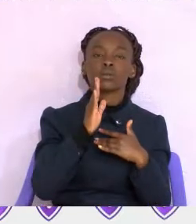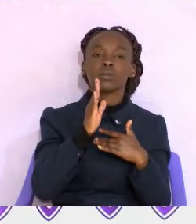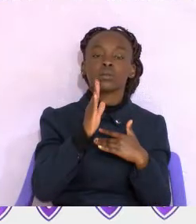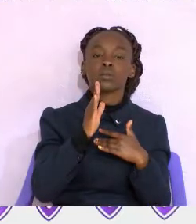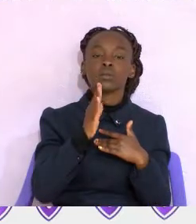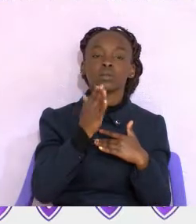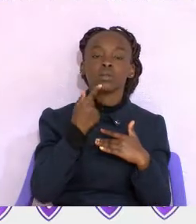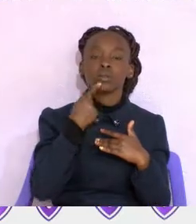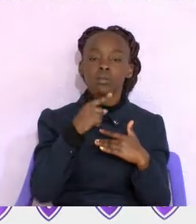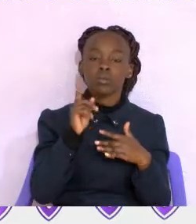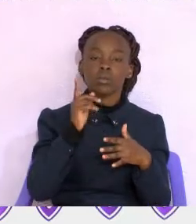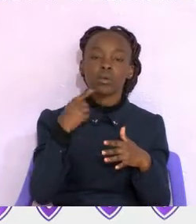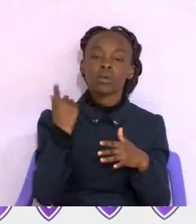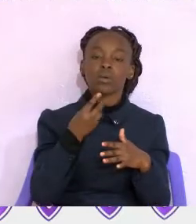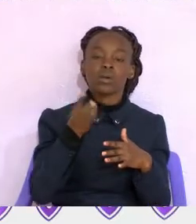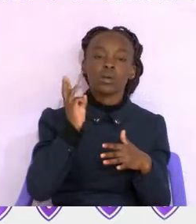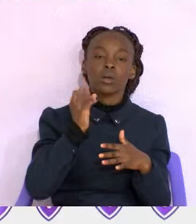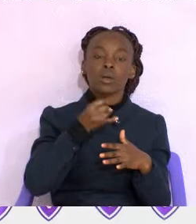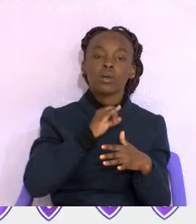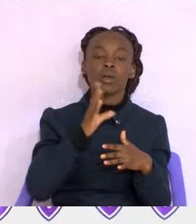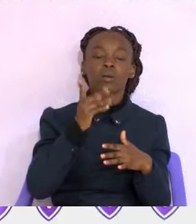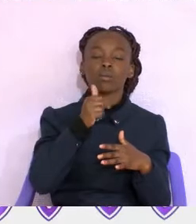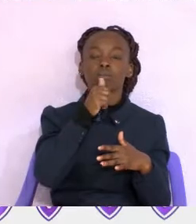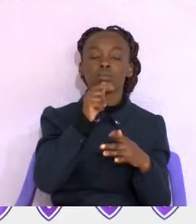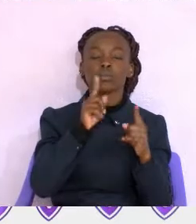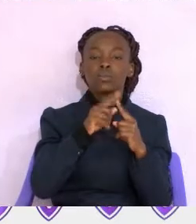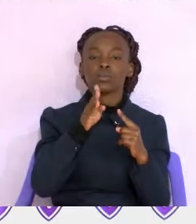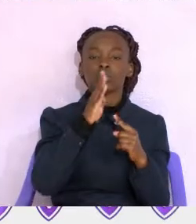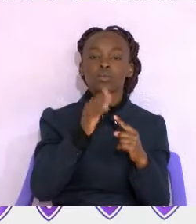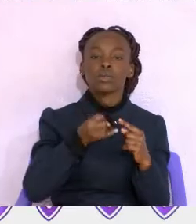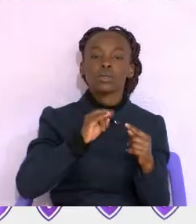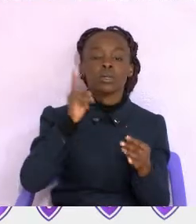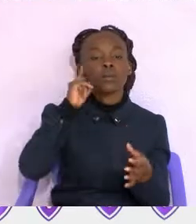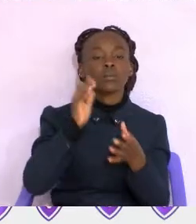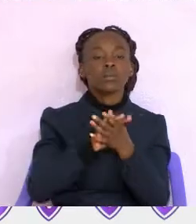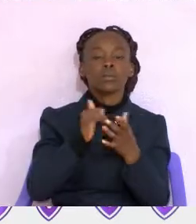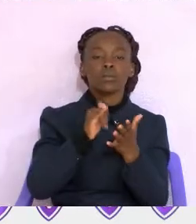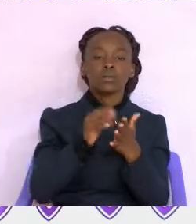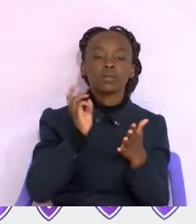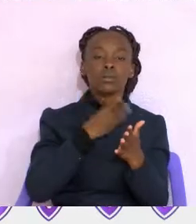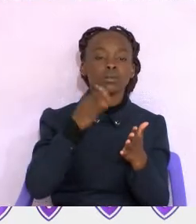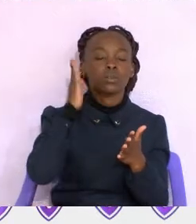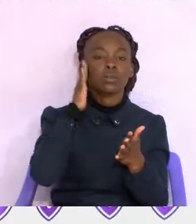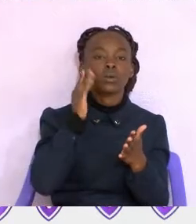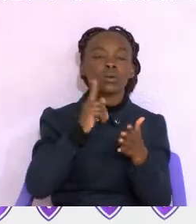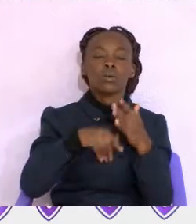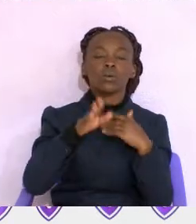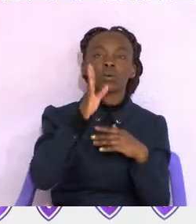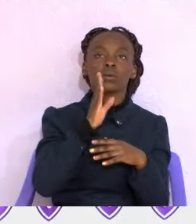sio baharini. Na ninaamini kwa wapendwa, tukaweze kumwamini Mungu, tujue kwamba kazi ameanzisha Mungu